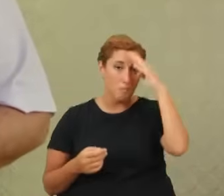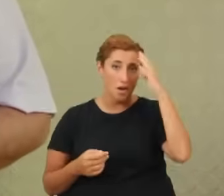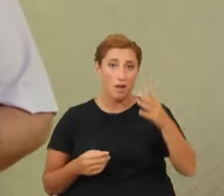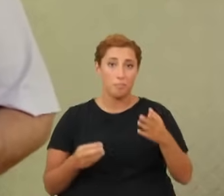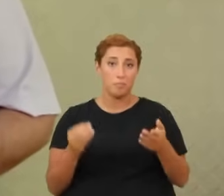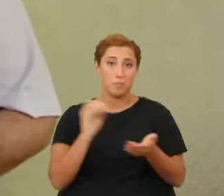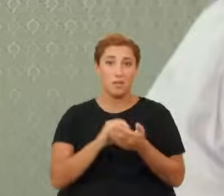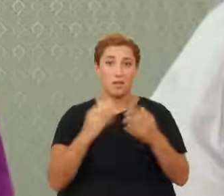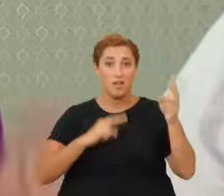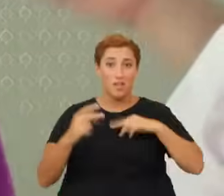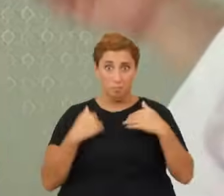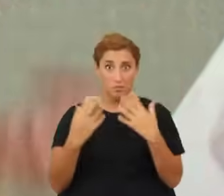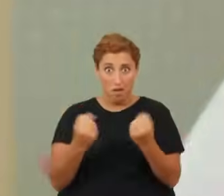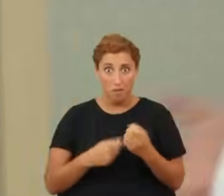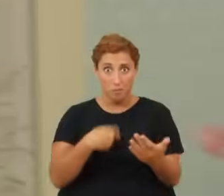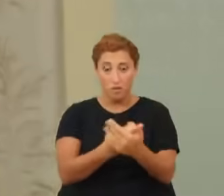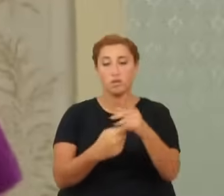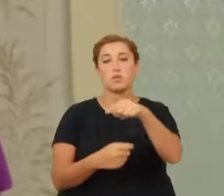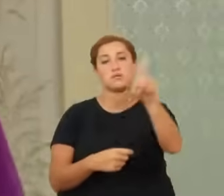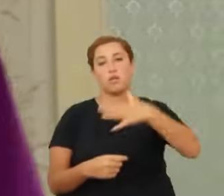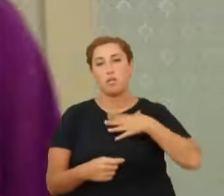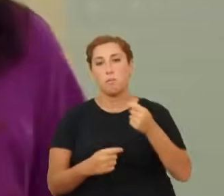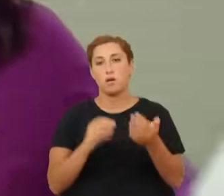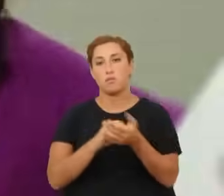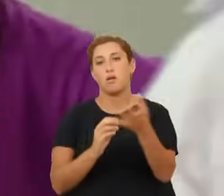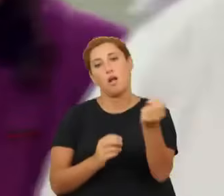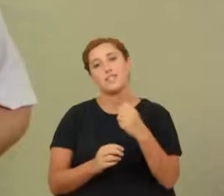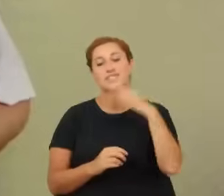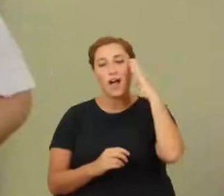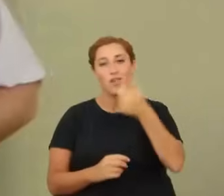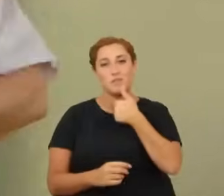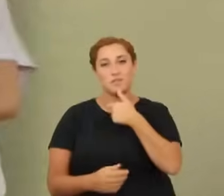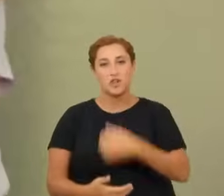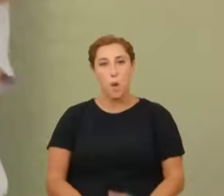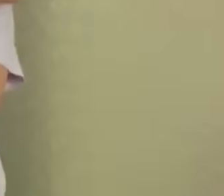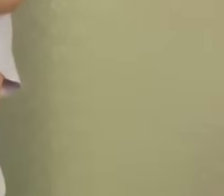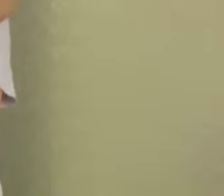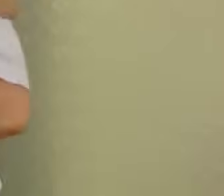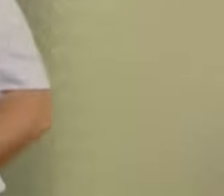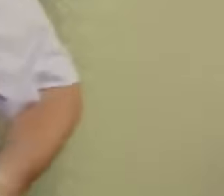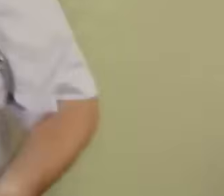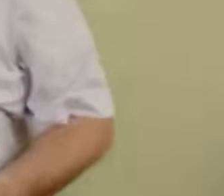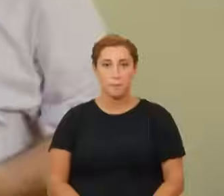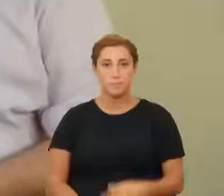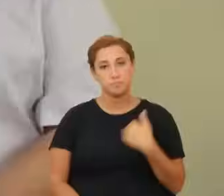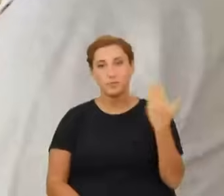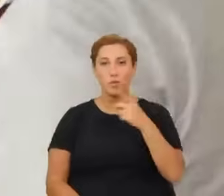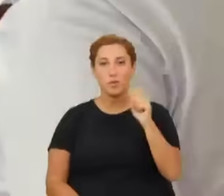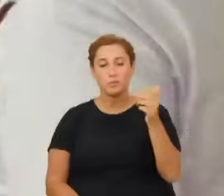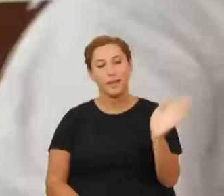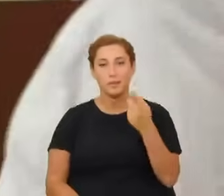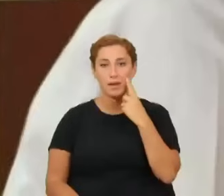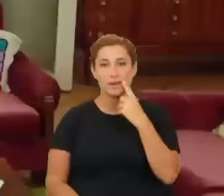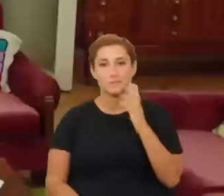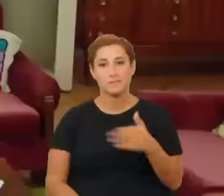Bayramlığını hala biz mi alacağız? Git efendi bayramlığını al ya. Sağ ol baba. Boynuna sarıldı. Ben gidiyorum o zaman. Hadi